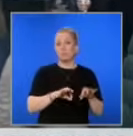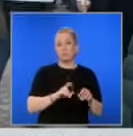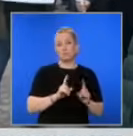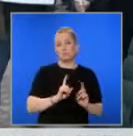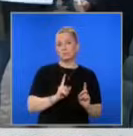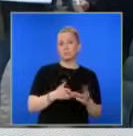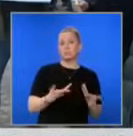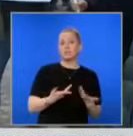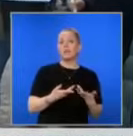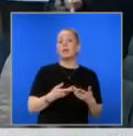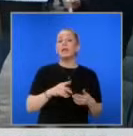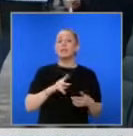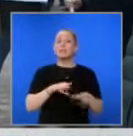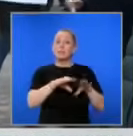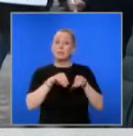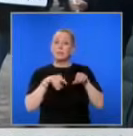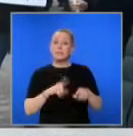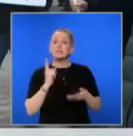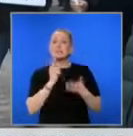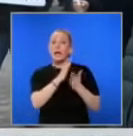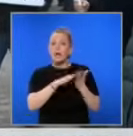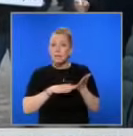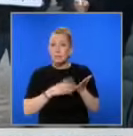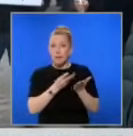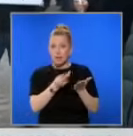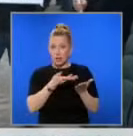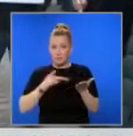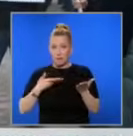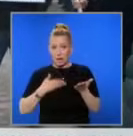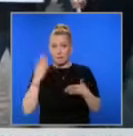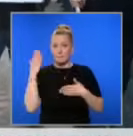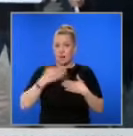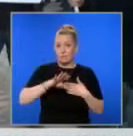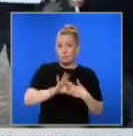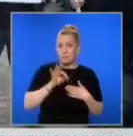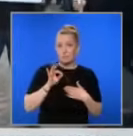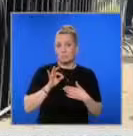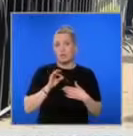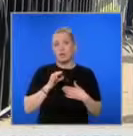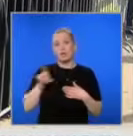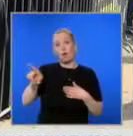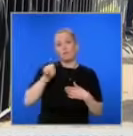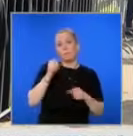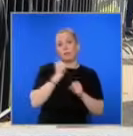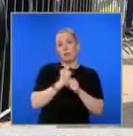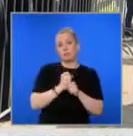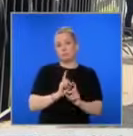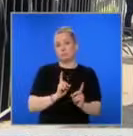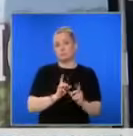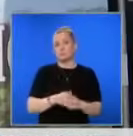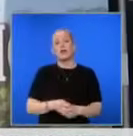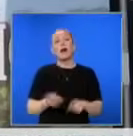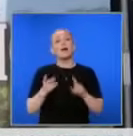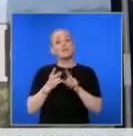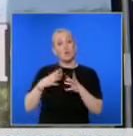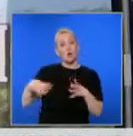се приеме тази наредба, която ни лишава изцяло от правото на избор и да бъде назначаем митрополита. Втората група протестиращи